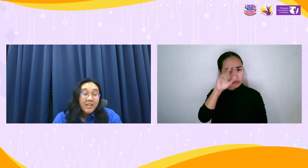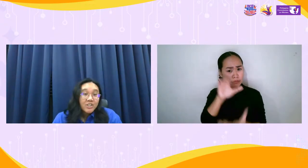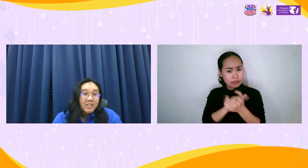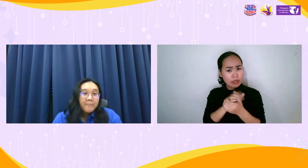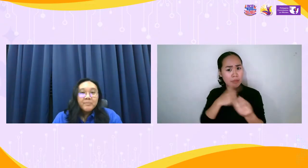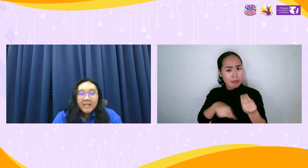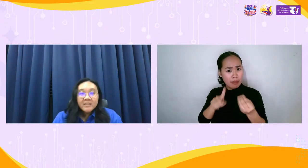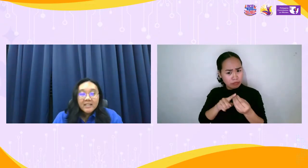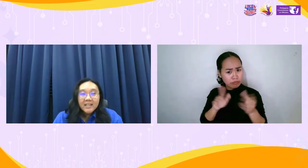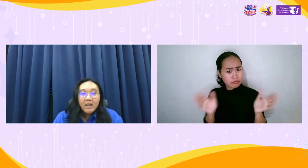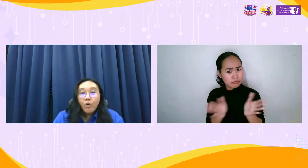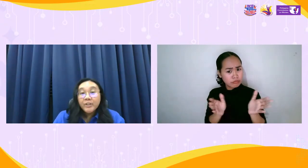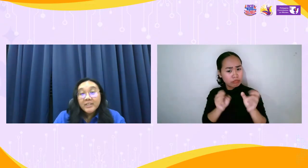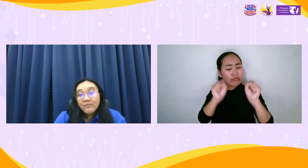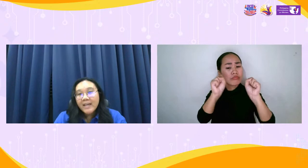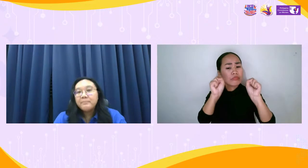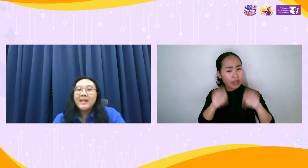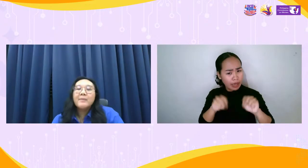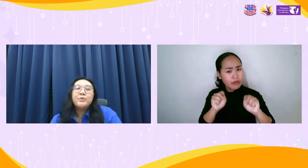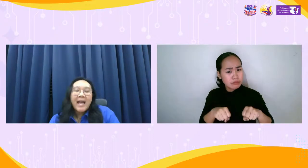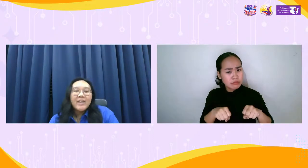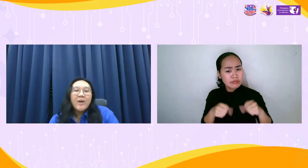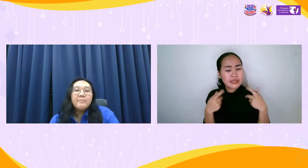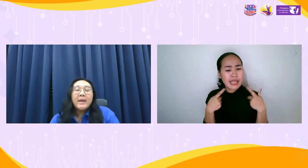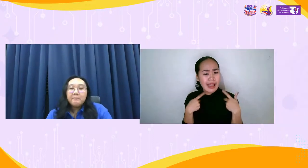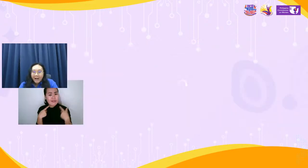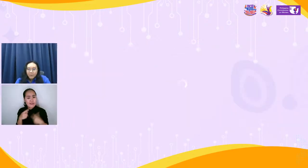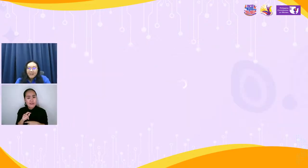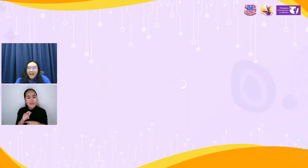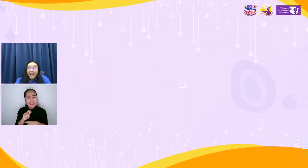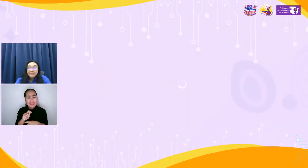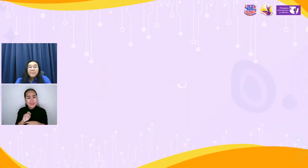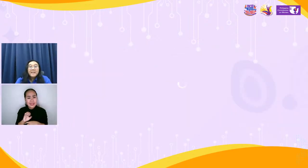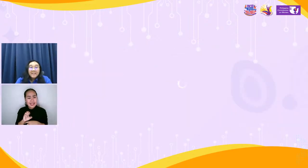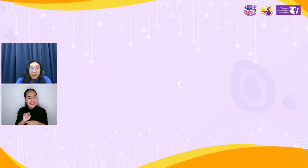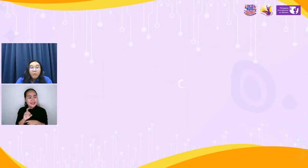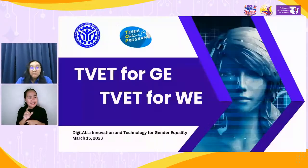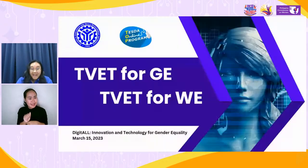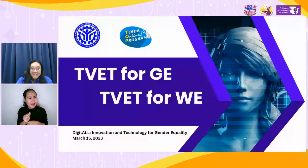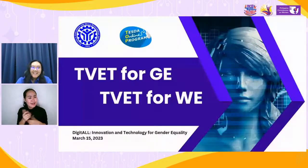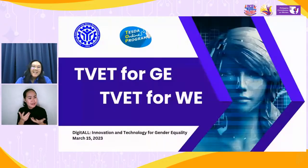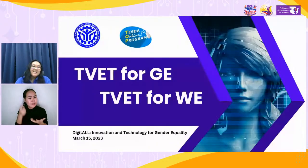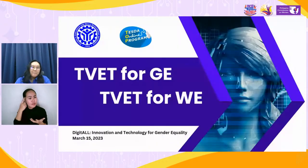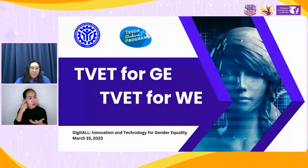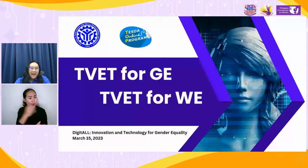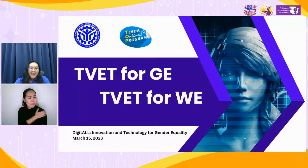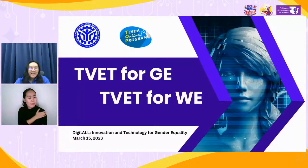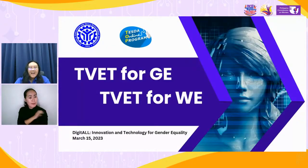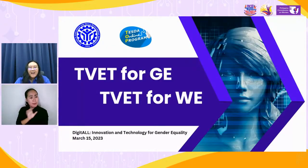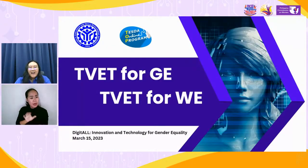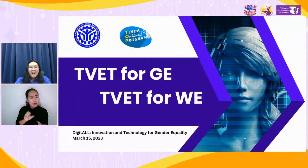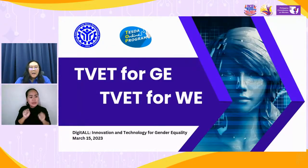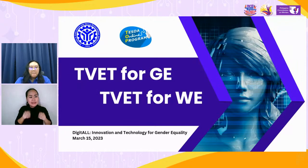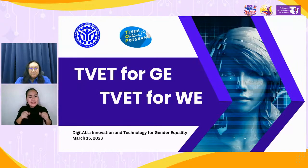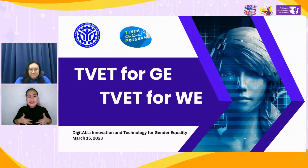Vocational Education and Training or TVET para po tayo ay ma-empower at mabigyang kumpiyansa sa